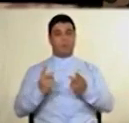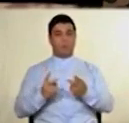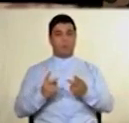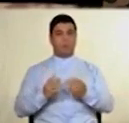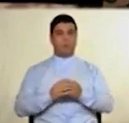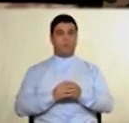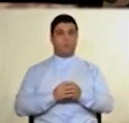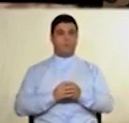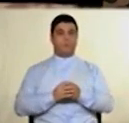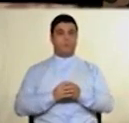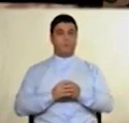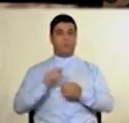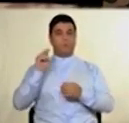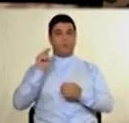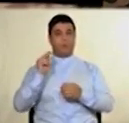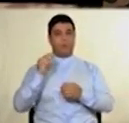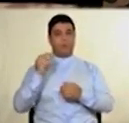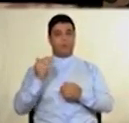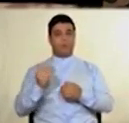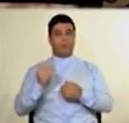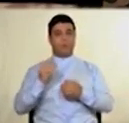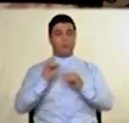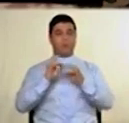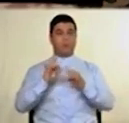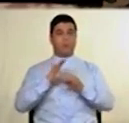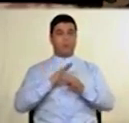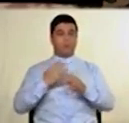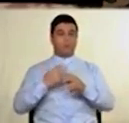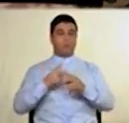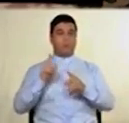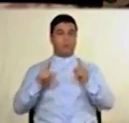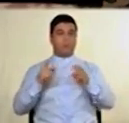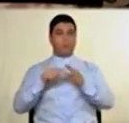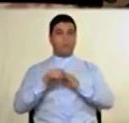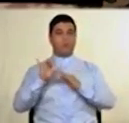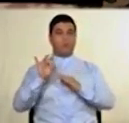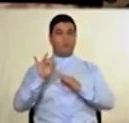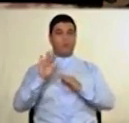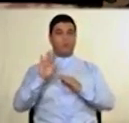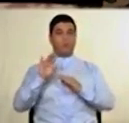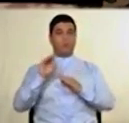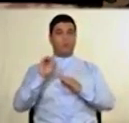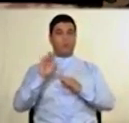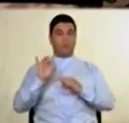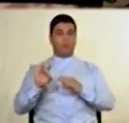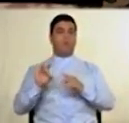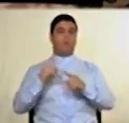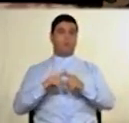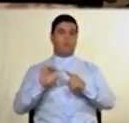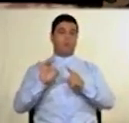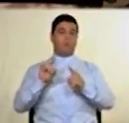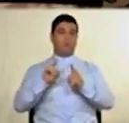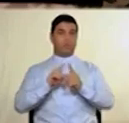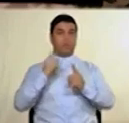Hattoki darslikda aytilmagan ba'zi bir rivoyatlar, ya'ni ipakning paydo bo'lishi haqidagi rivoyatlar